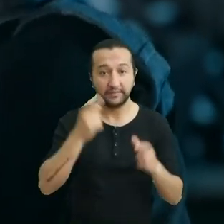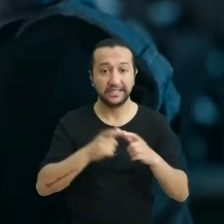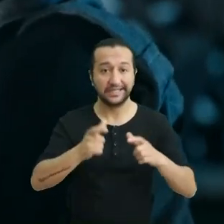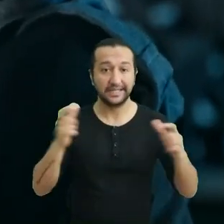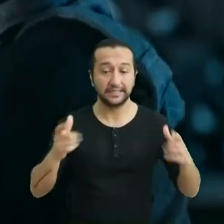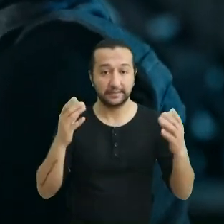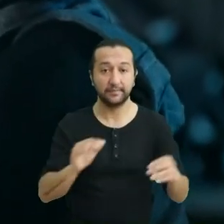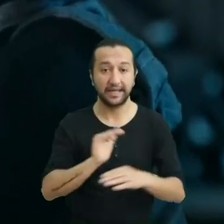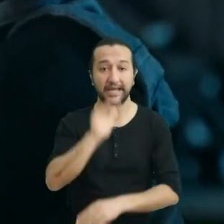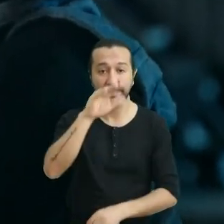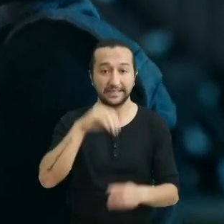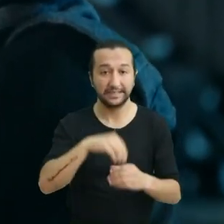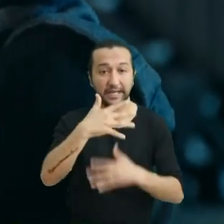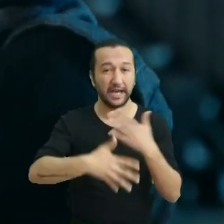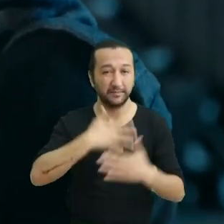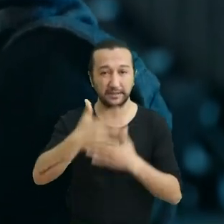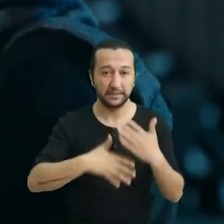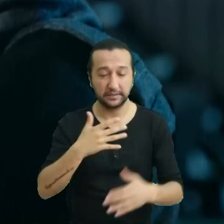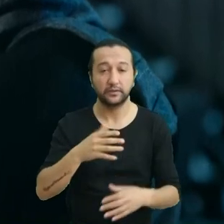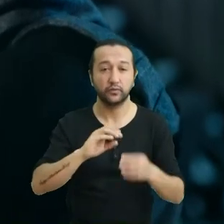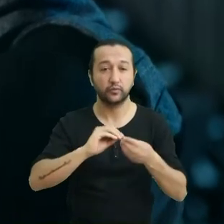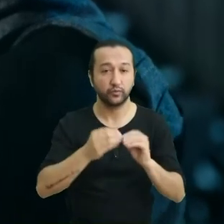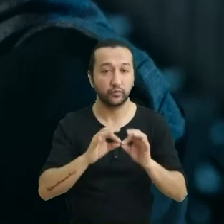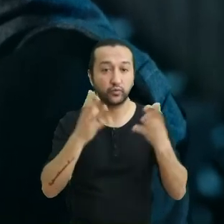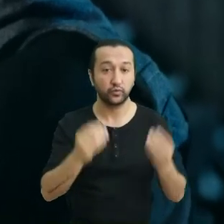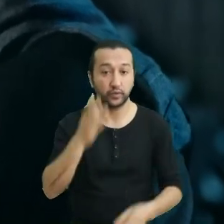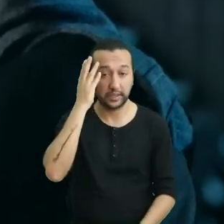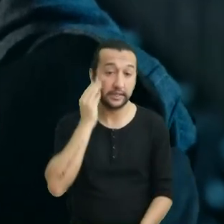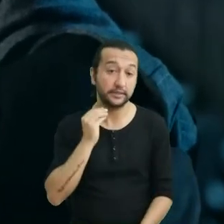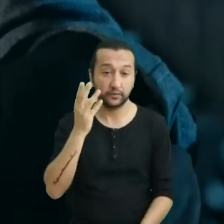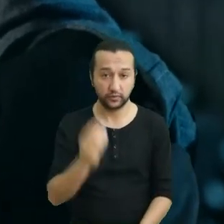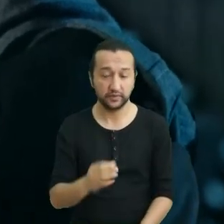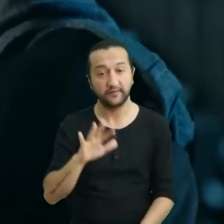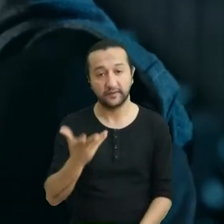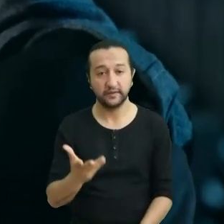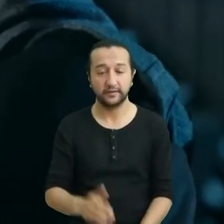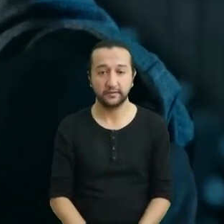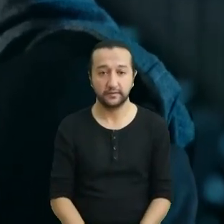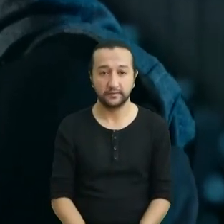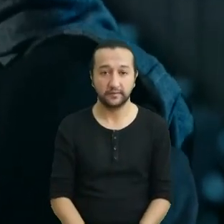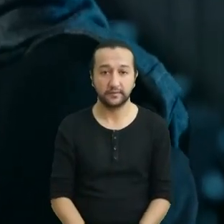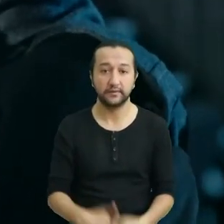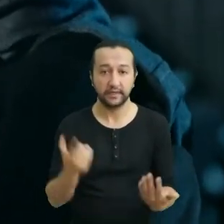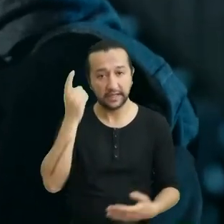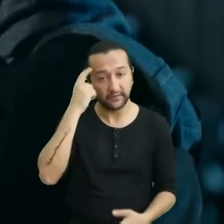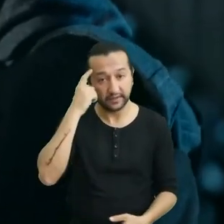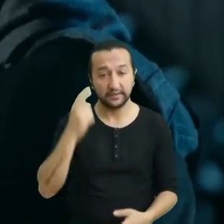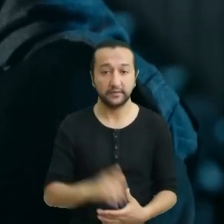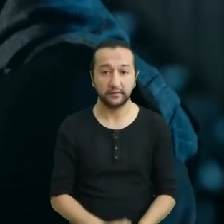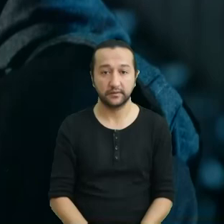geliştirip hayatın karmaşasını çözümleyecek seviyeye getireceksin ya da